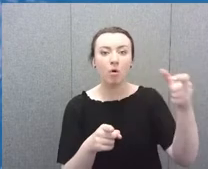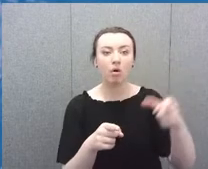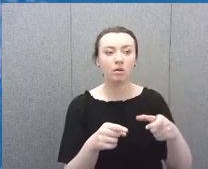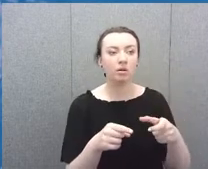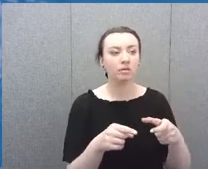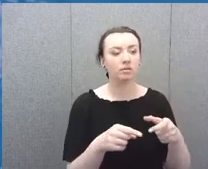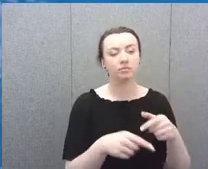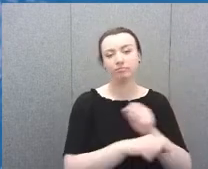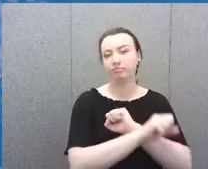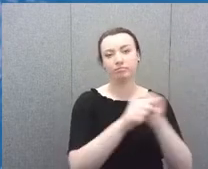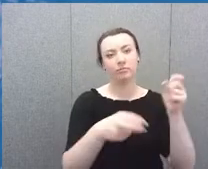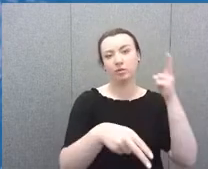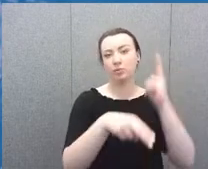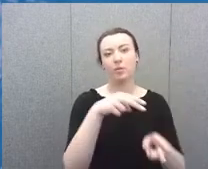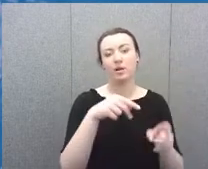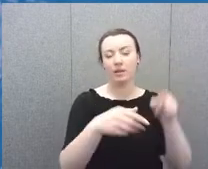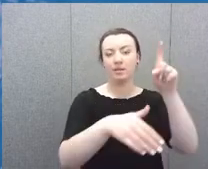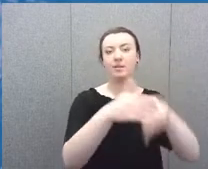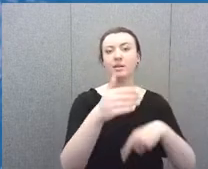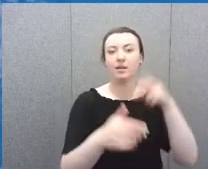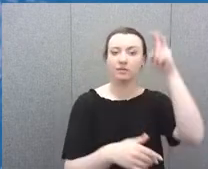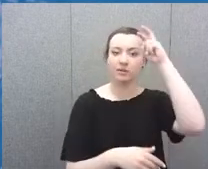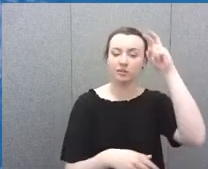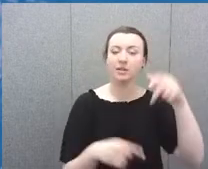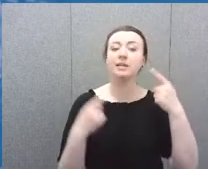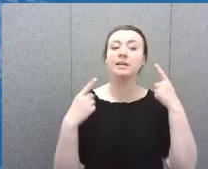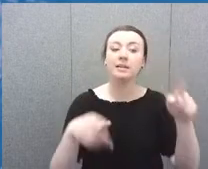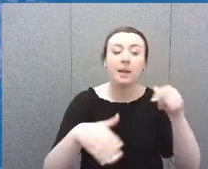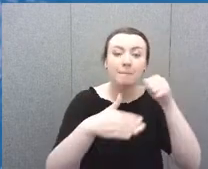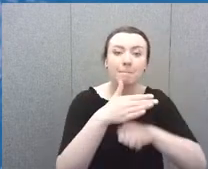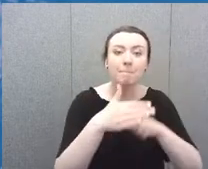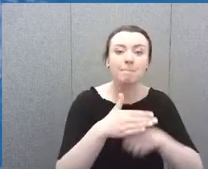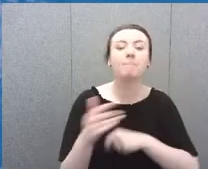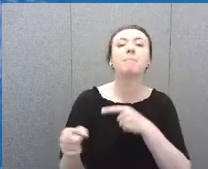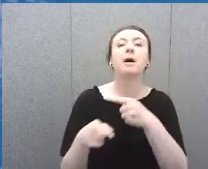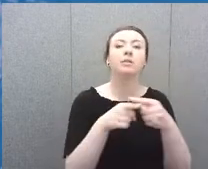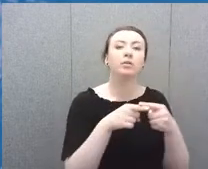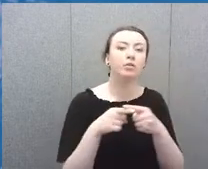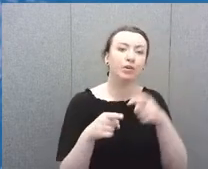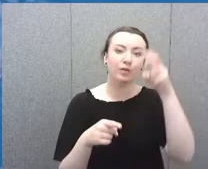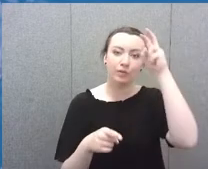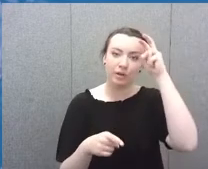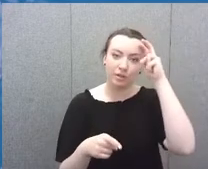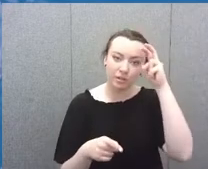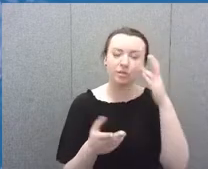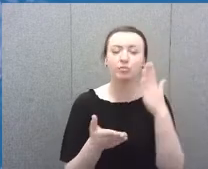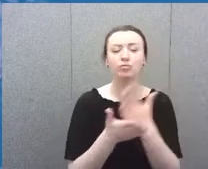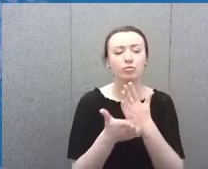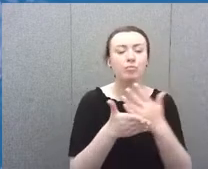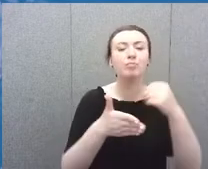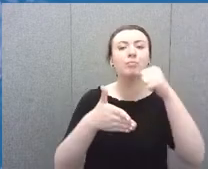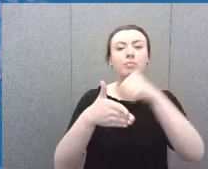то, что белорусские ведомства из-за каких-то видимых или невидимых причин